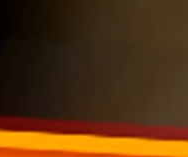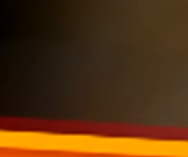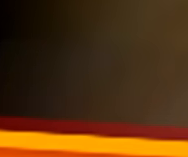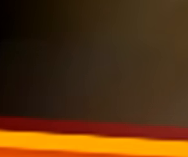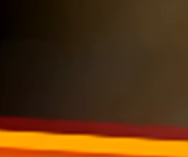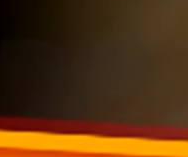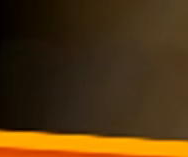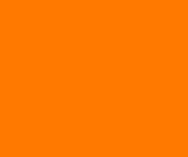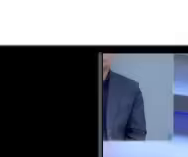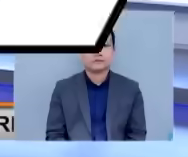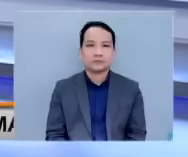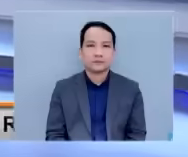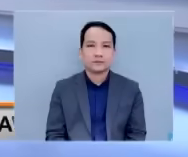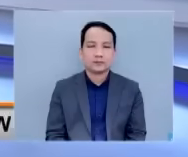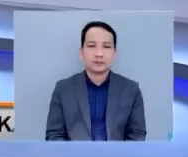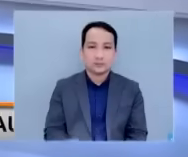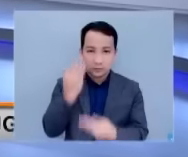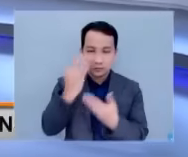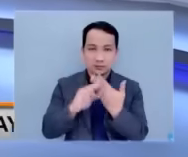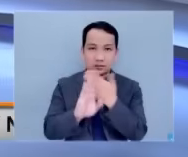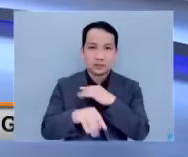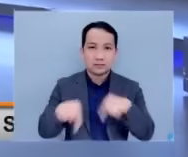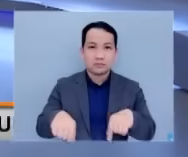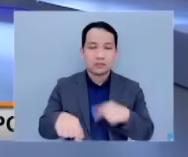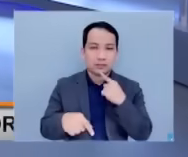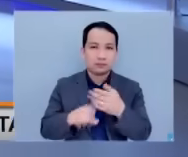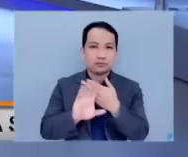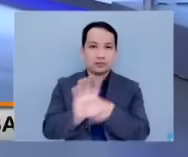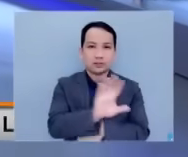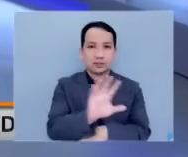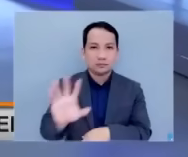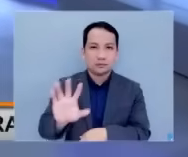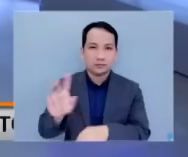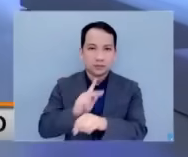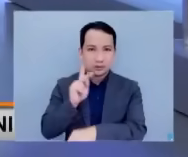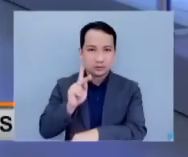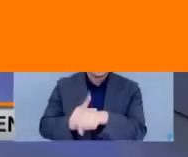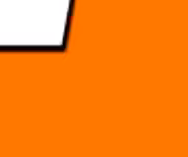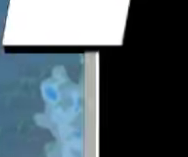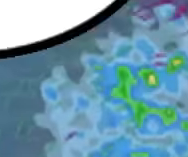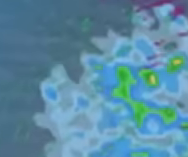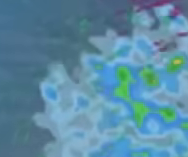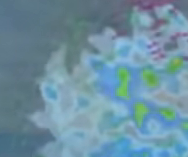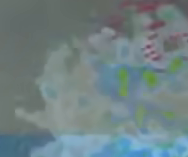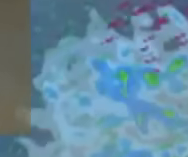aso. Abangan ng lahat ng yan sa pagbabalik ng Frontline Pilipinas.